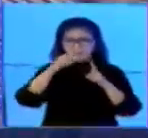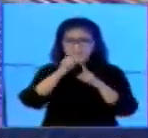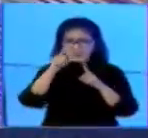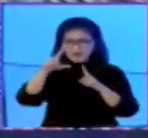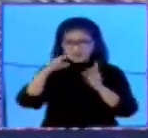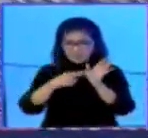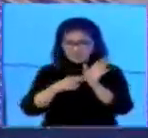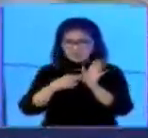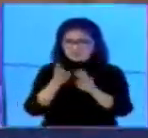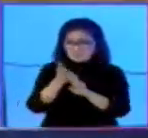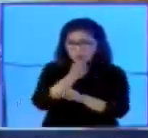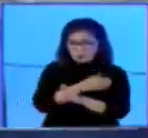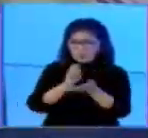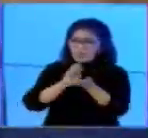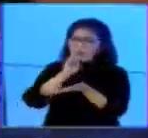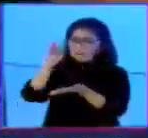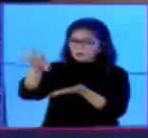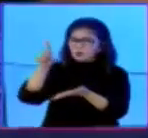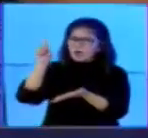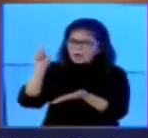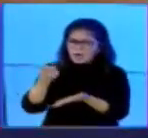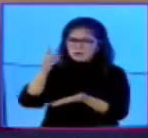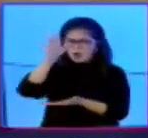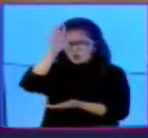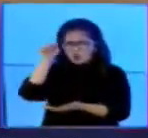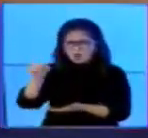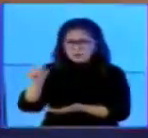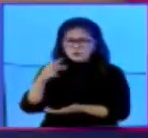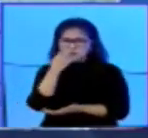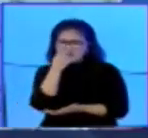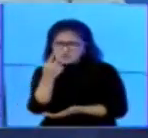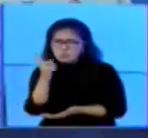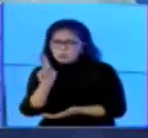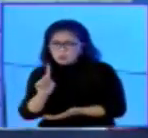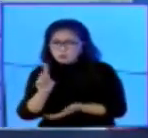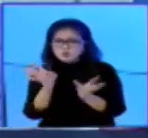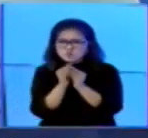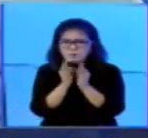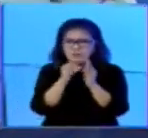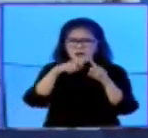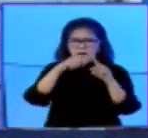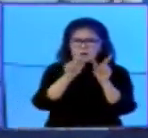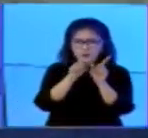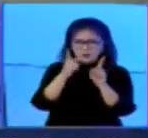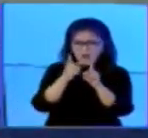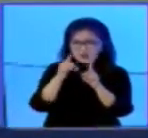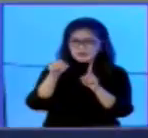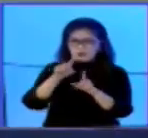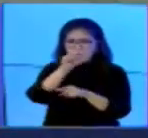Sebelum melapor, sebaiknya konsumen mengecek ulang kewajaran pemakaiannya dengan melihat pemakaian jumlah KWH terakhir dengan bulan